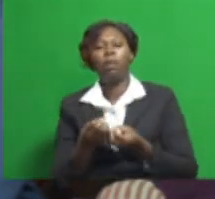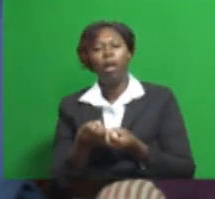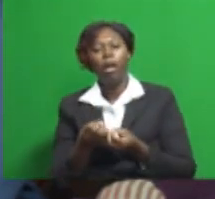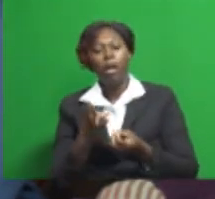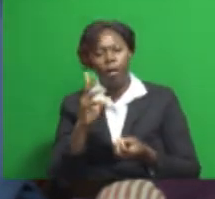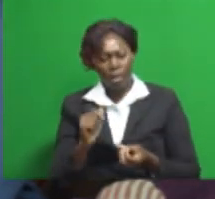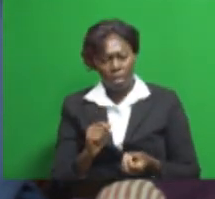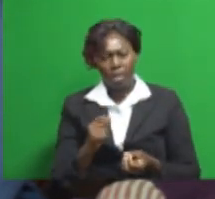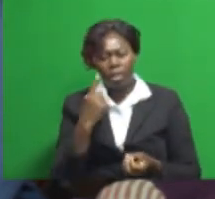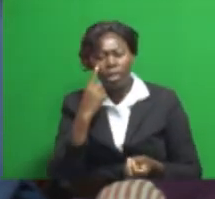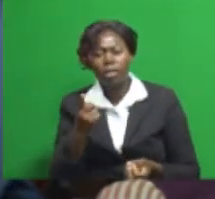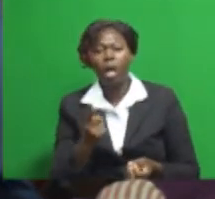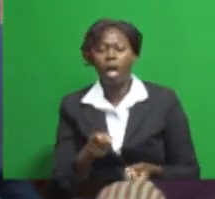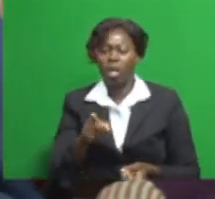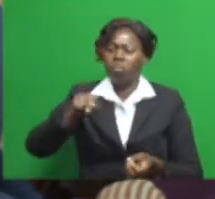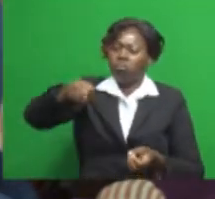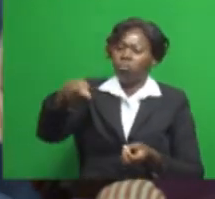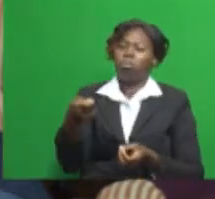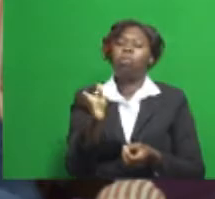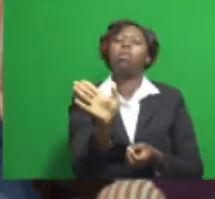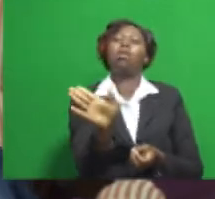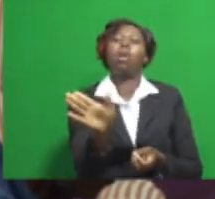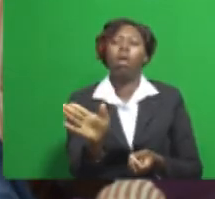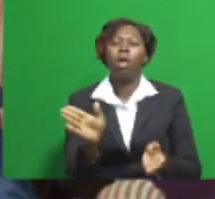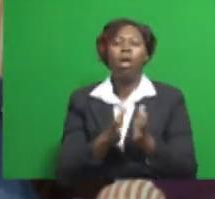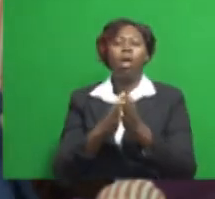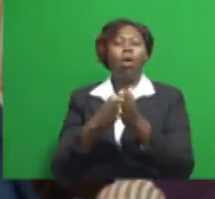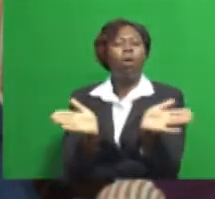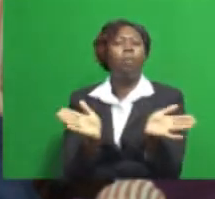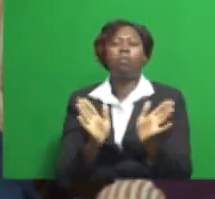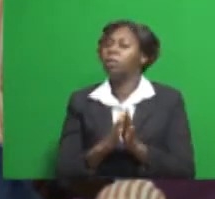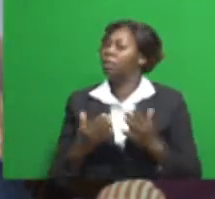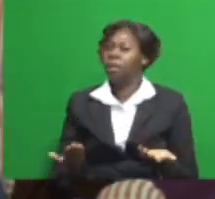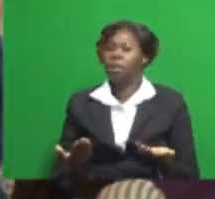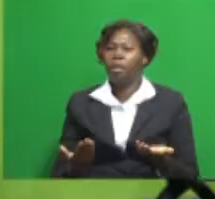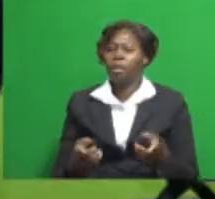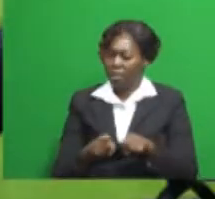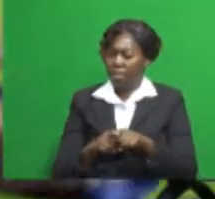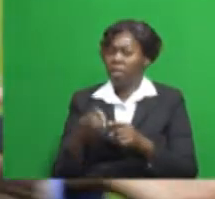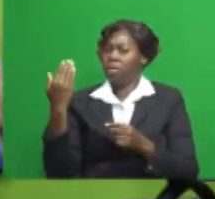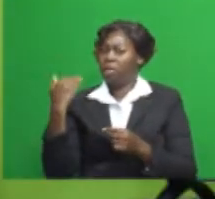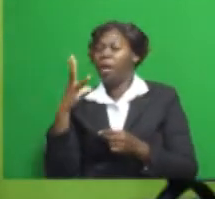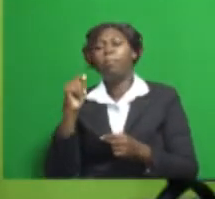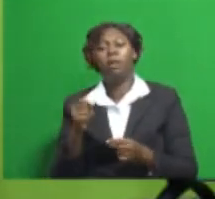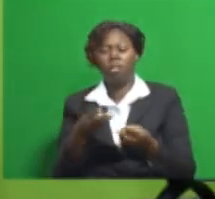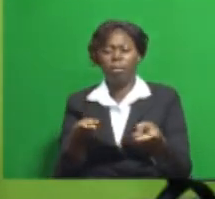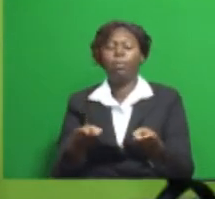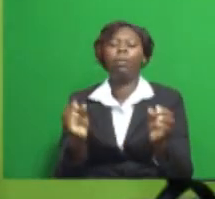vai vakaona pakakiwa hapana sezvavakasiya pakaita nezuro but musina vanhu